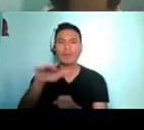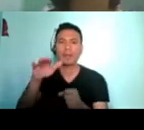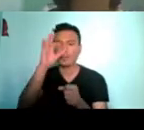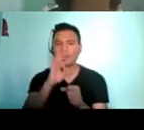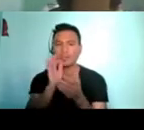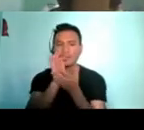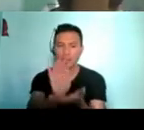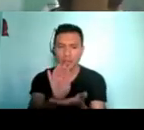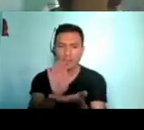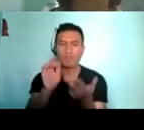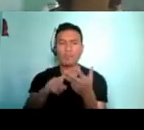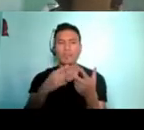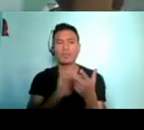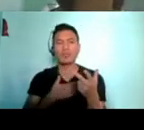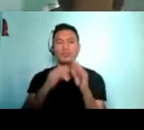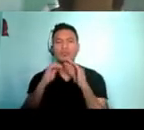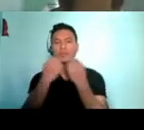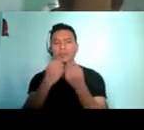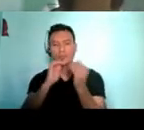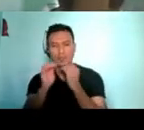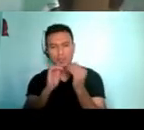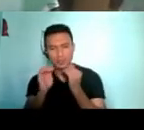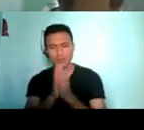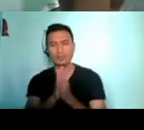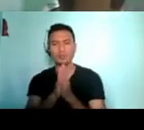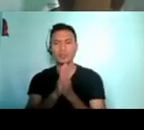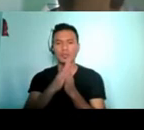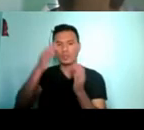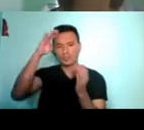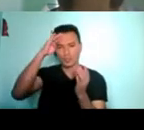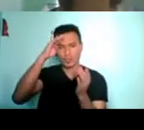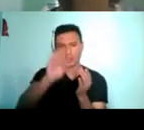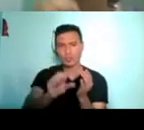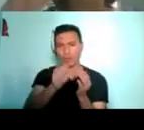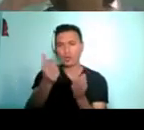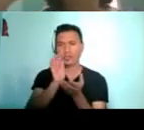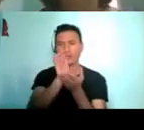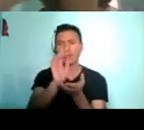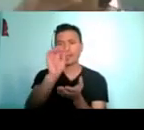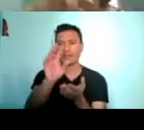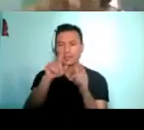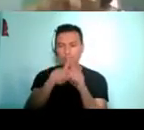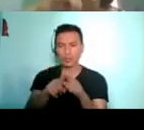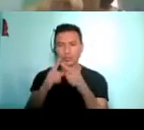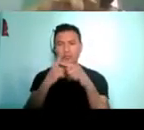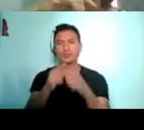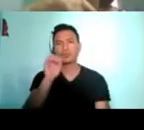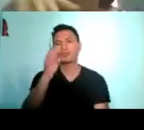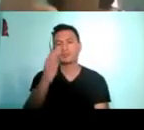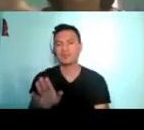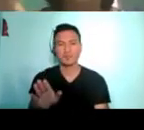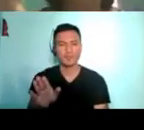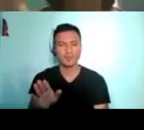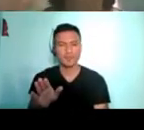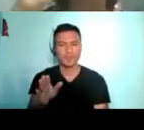विशेष सेवाका कुराहरू, मनोसामाजिक परामर्शका कुराहरू र प्रहरी तथा अन्य सेवा प्रदायकसँग चाहिँ उनीहरूले जोड दिन्छन् है। यो